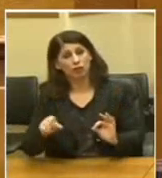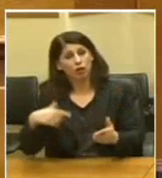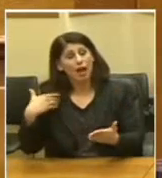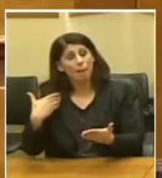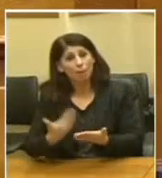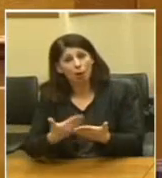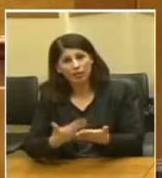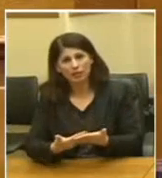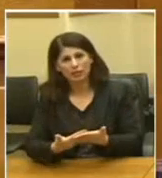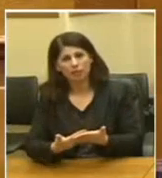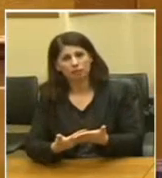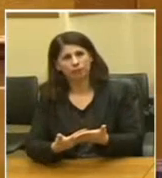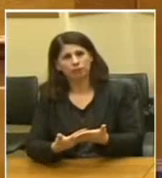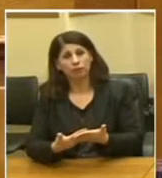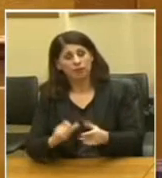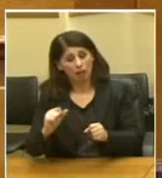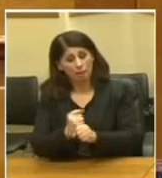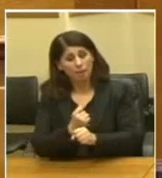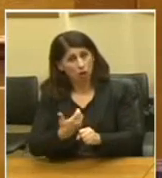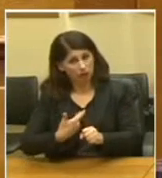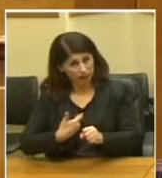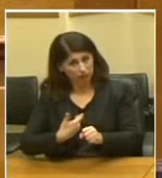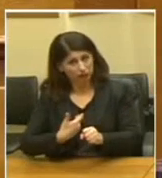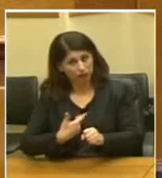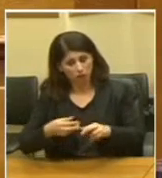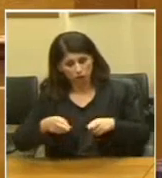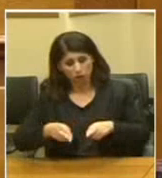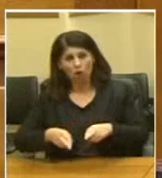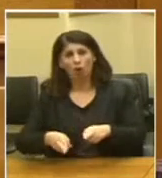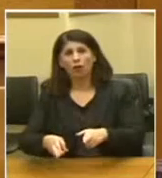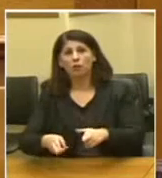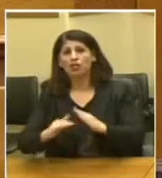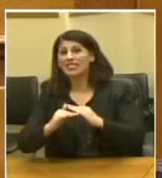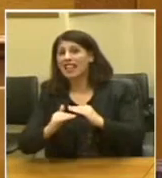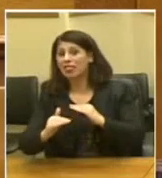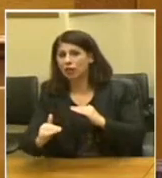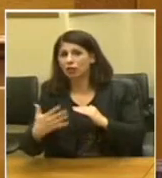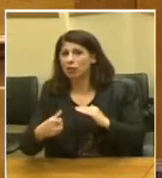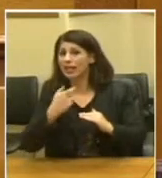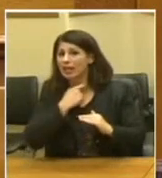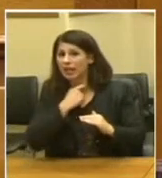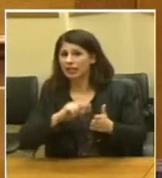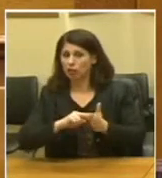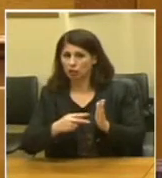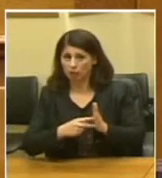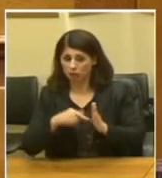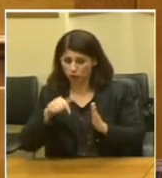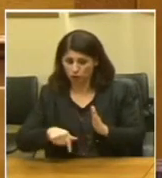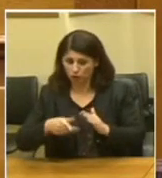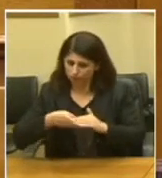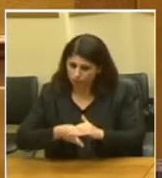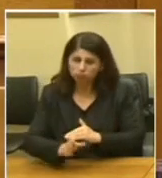απόδειξη της επιμονής μας στο δρόμο της σταθερότητας που έχει ανάγκη η οικονομία, τώρα που βγήκαμε από την